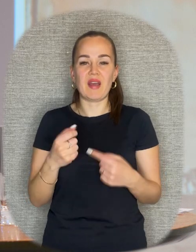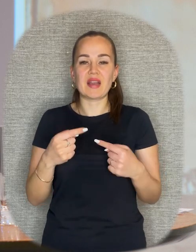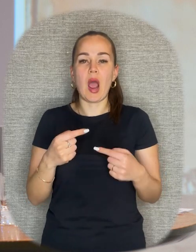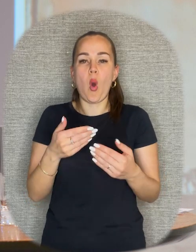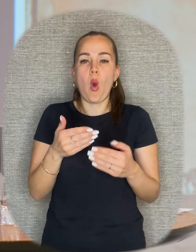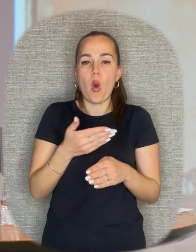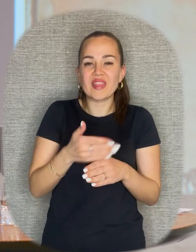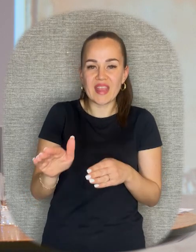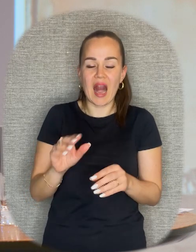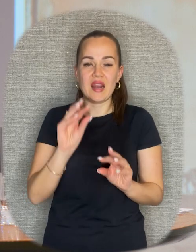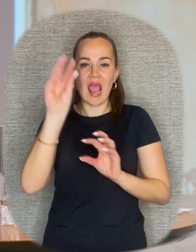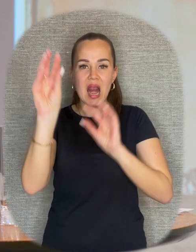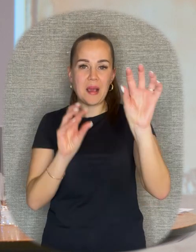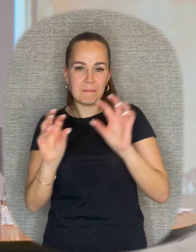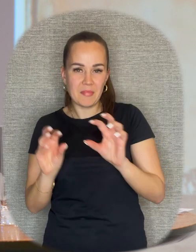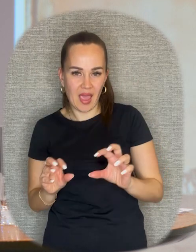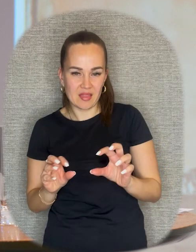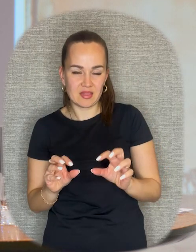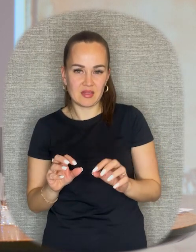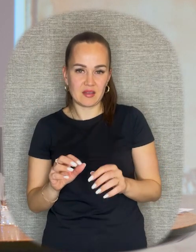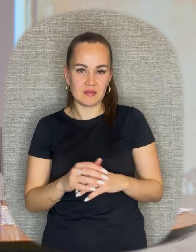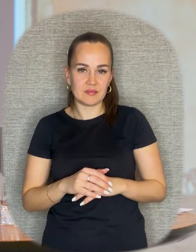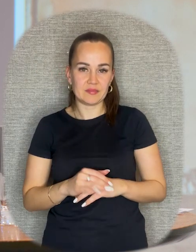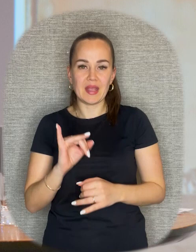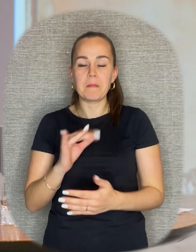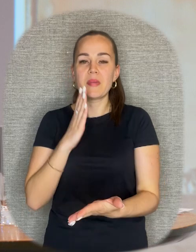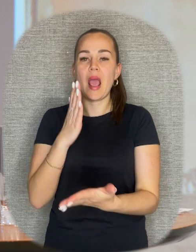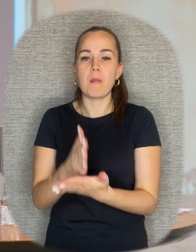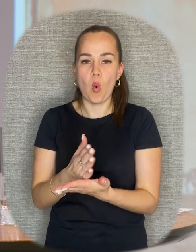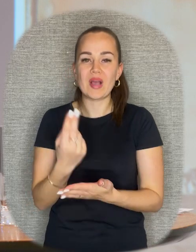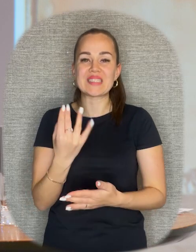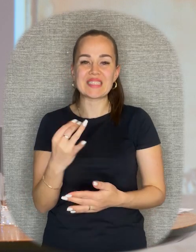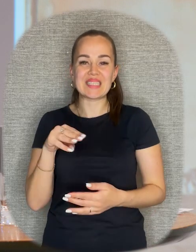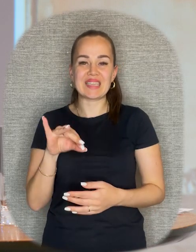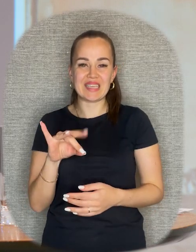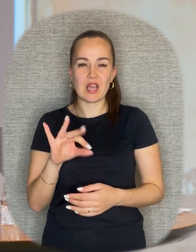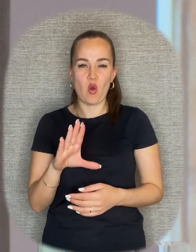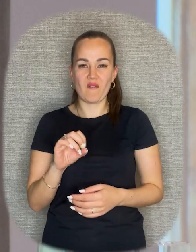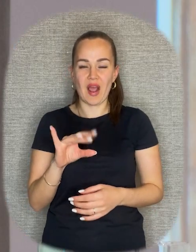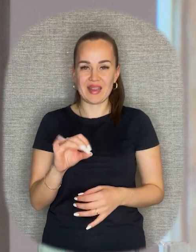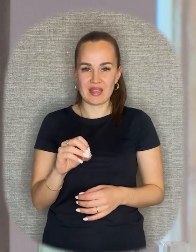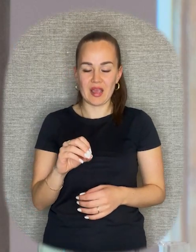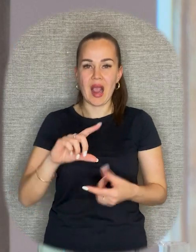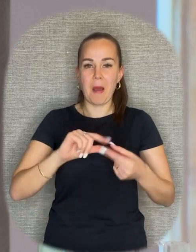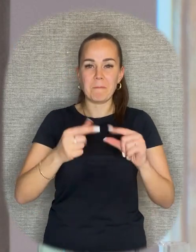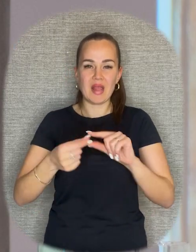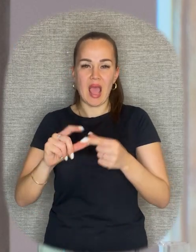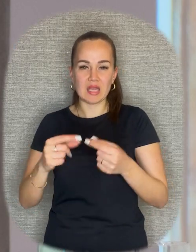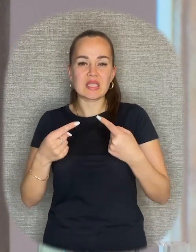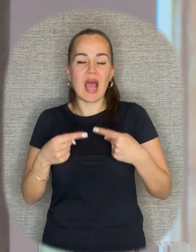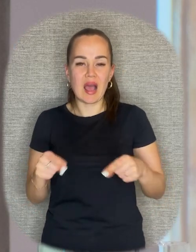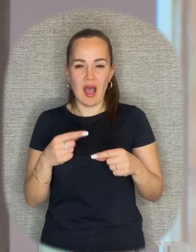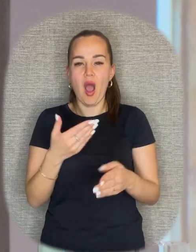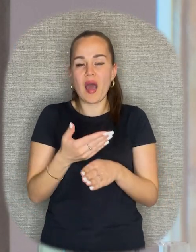заимствования каких-то отдельных элементов цитирования прямого цитирования такой компиляции